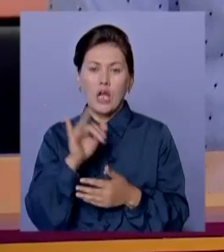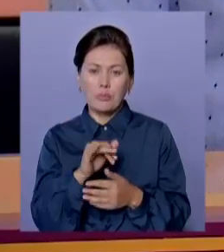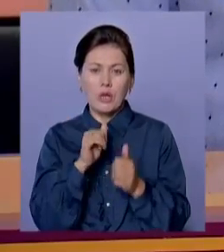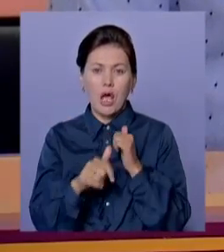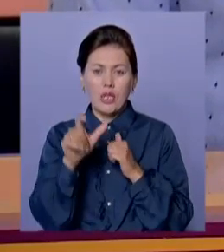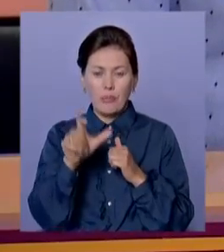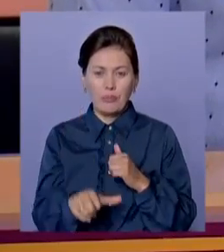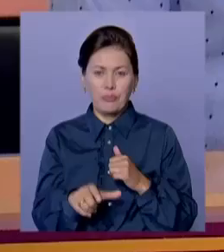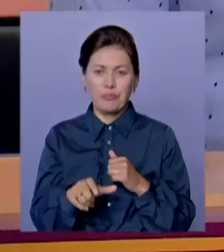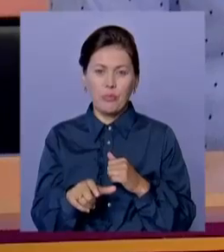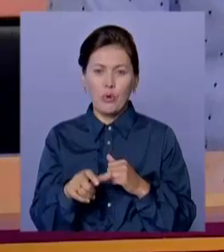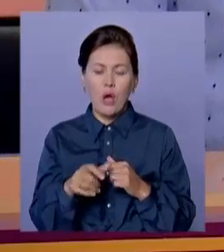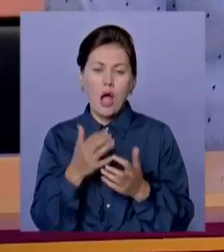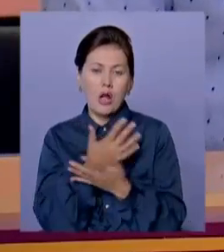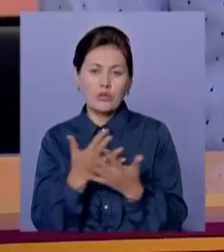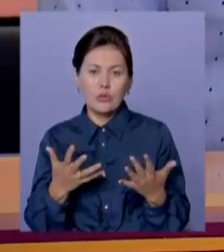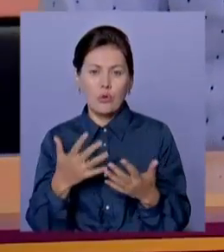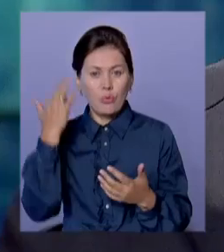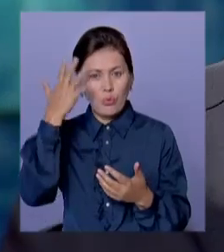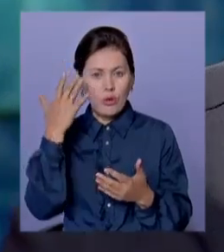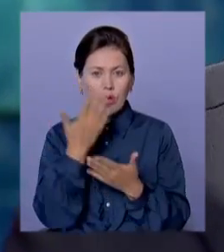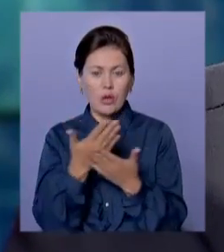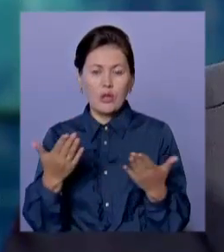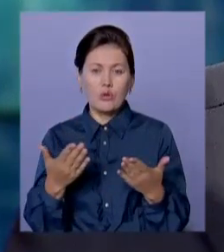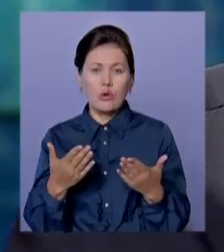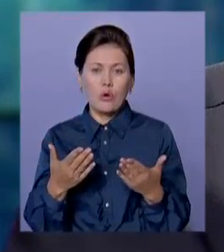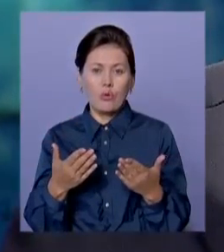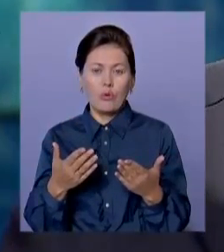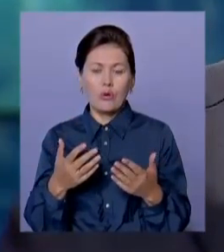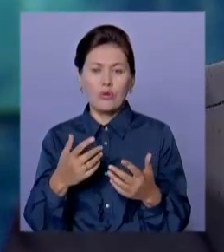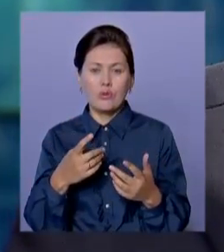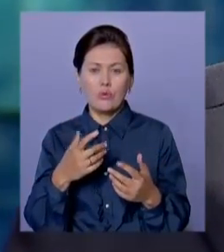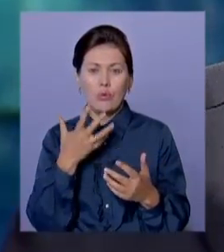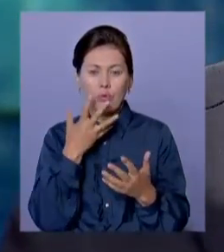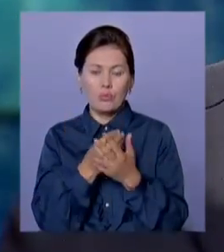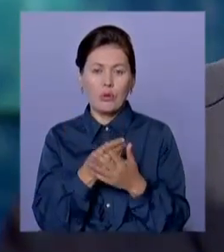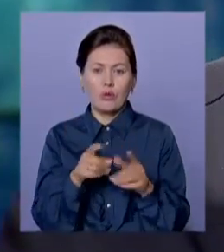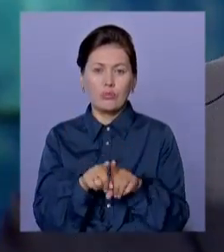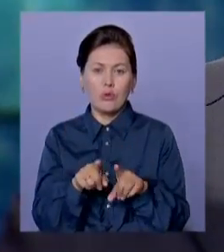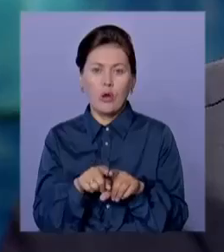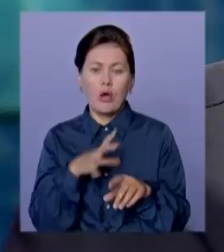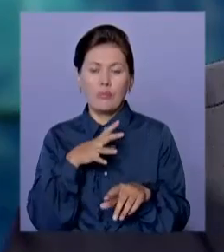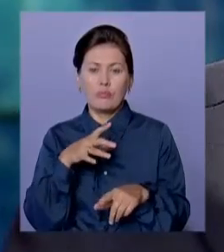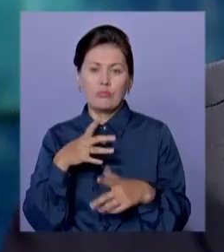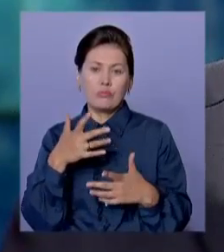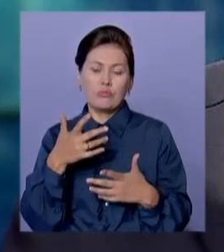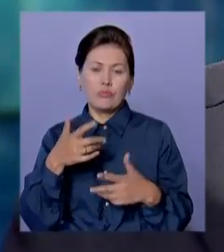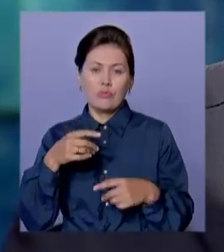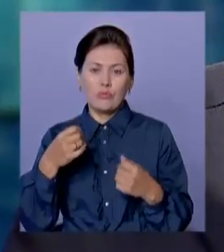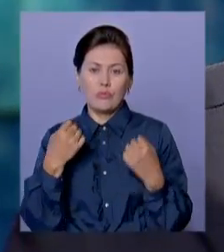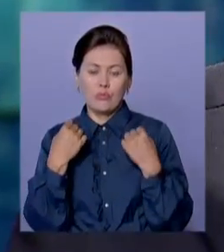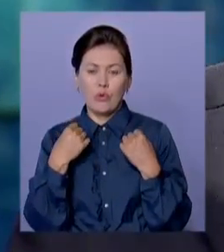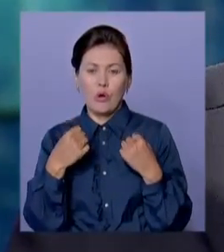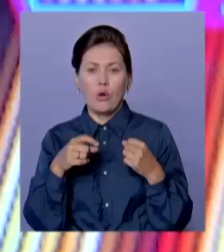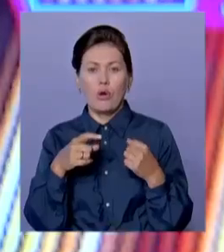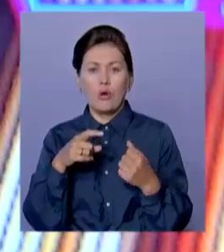адам әртүрлі ойлайды, сондықтан ол желге кетпейді деп ойлаймын. Жеке